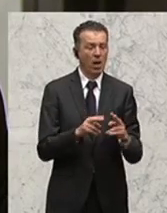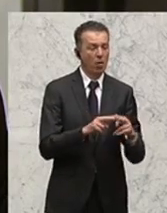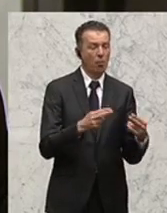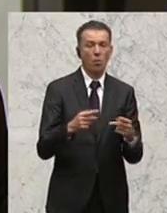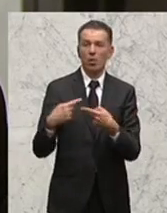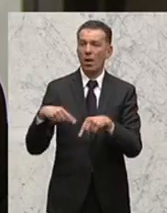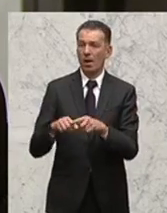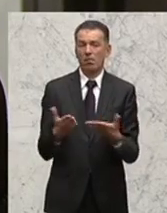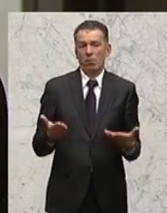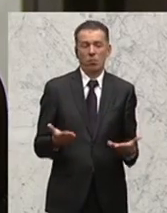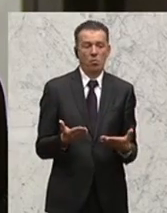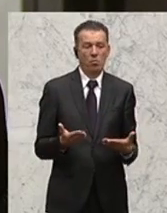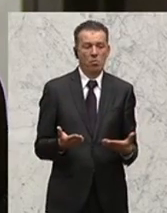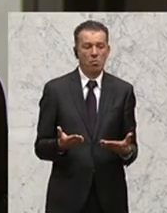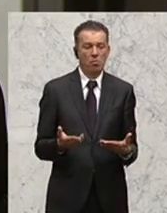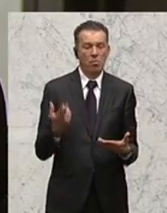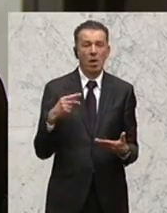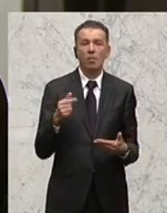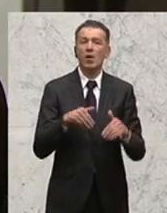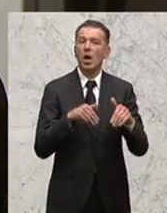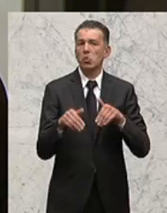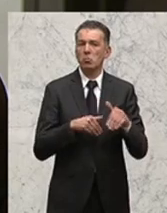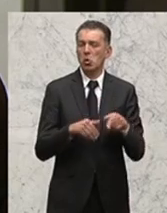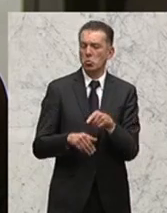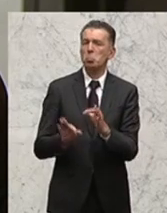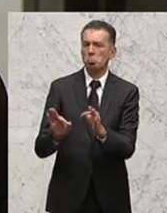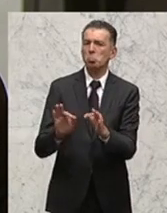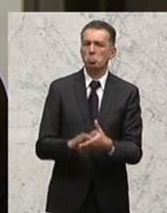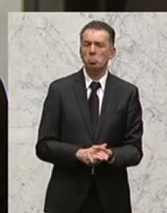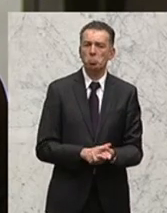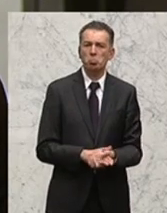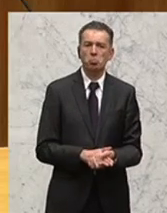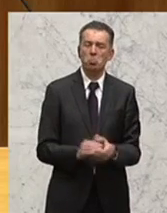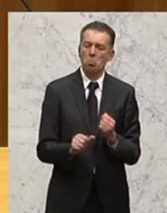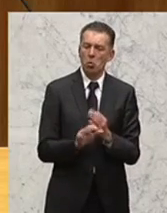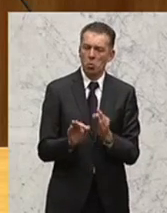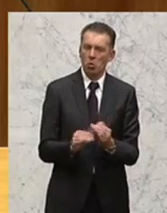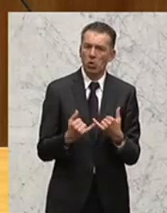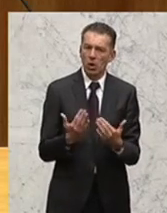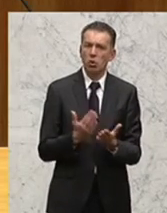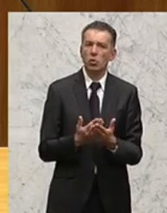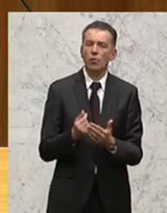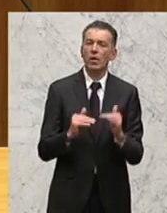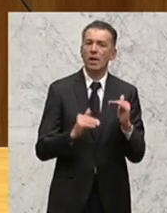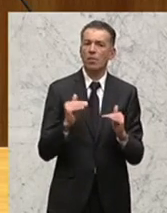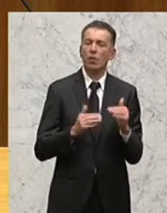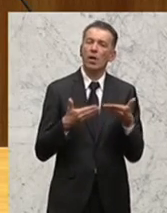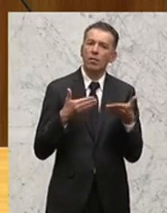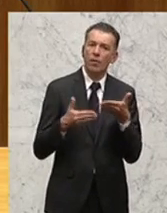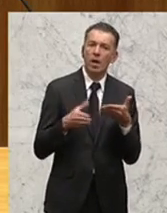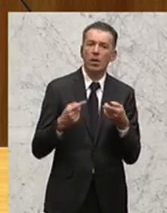Ländern so sein. Und ich glaube, wir sind hier beim Herrn Finanzminister sehr gut aufgehoben, der jetzt bereits bei den Finanzausgleichsverhandlungen mit den